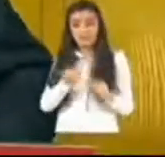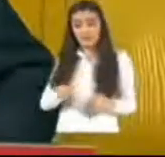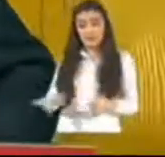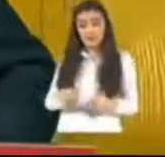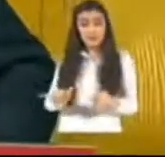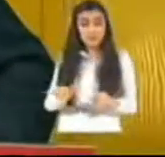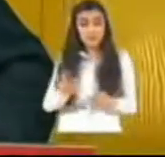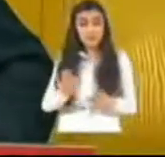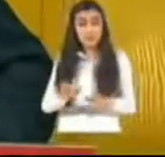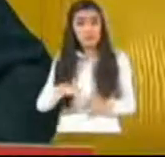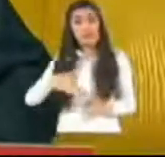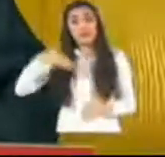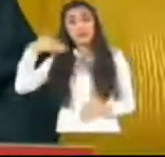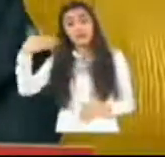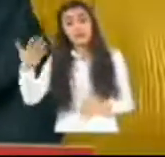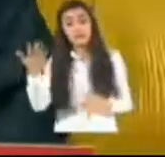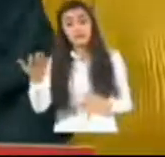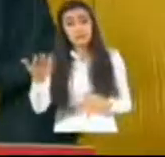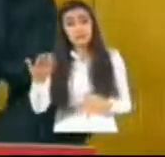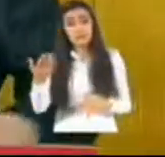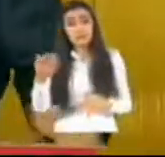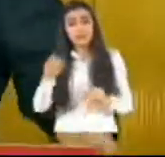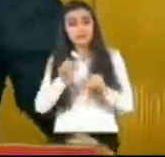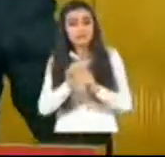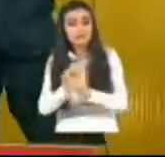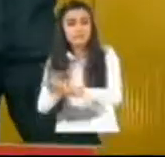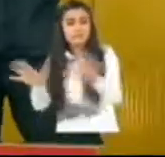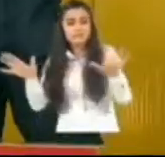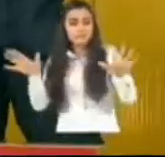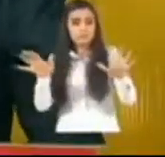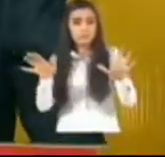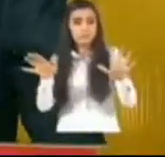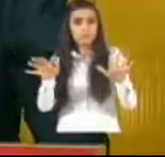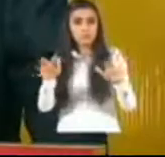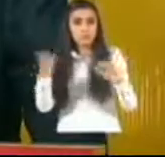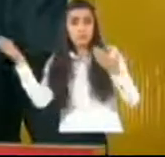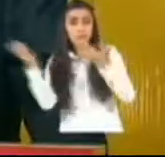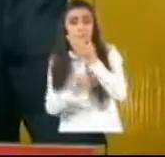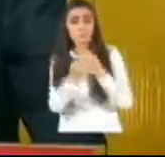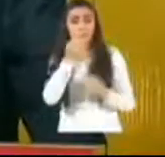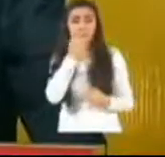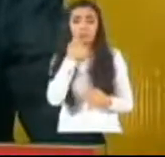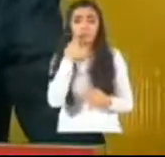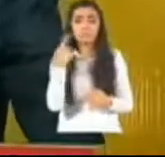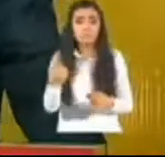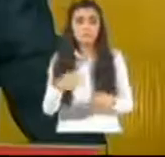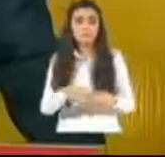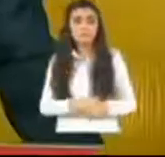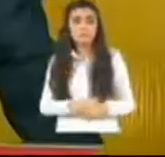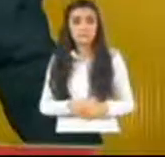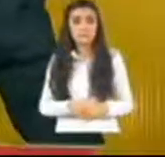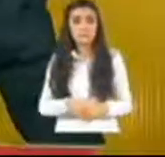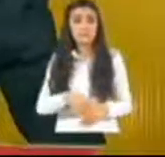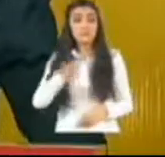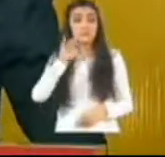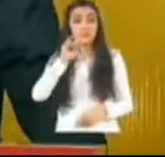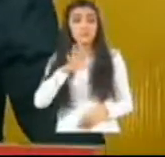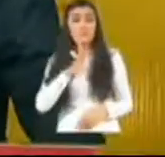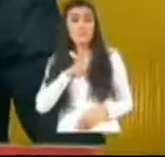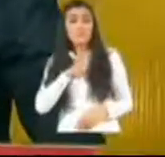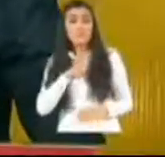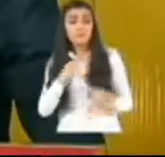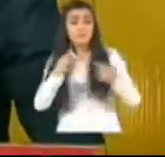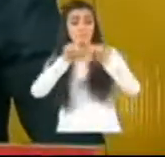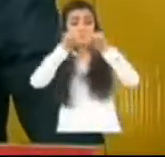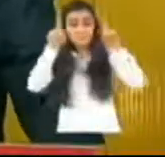hizalanan diğerleri ise dağılmış, vurgun yemiş haldedir. MHP'nin varlığını